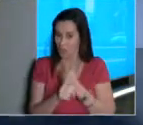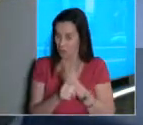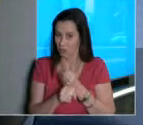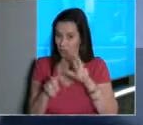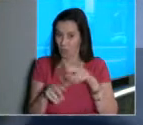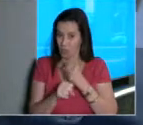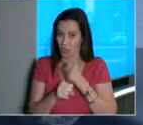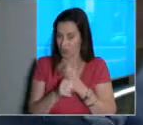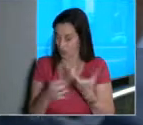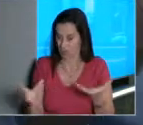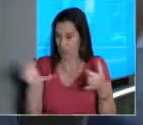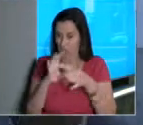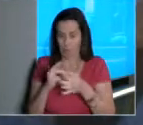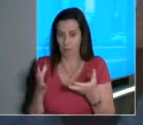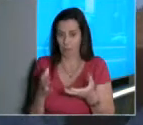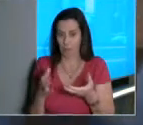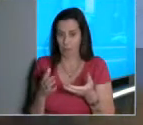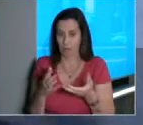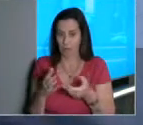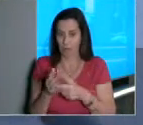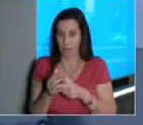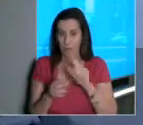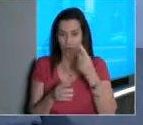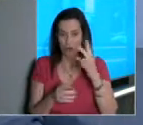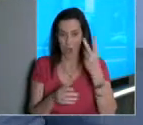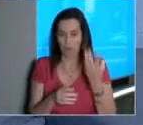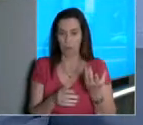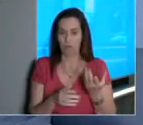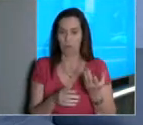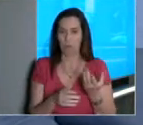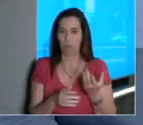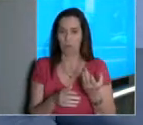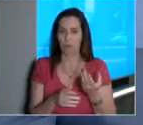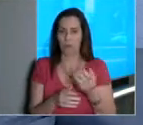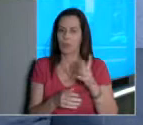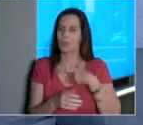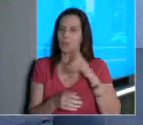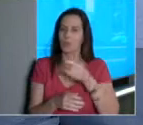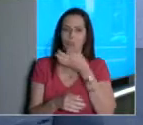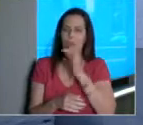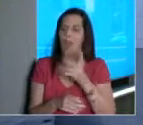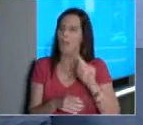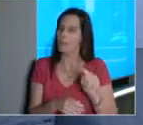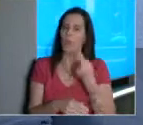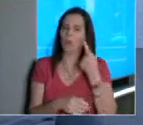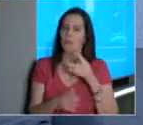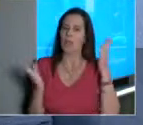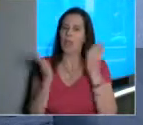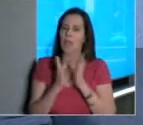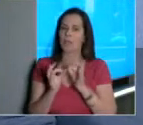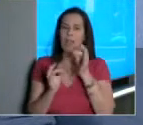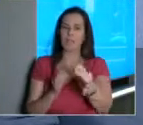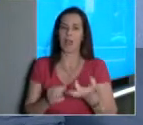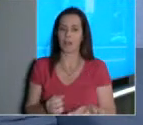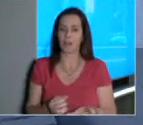מסילות ברזל ולחבר כל מיני חלקים מאוד קרובים יחסית, שעה, שעתיים, אז אנחנו צריכים לשאול למה בכל זאת אילת היא כזאת